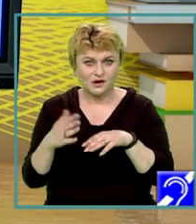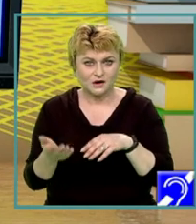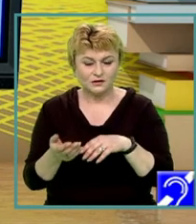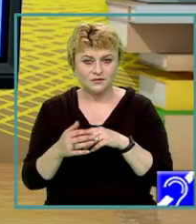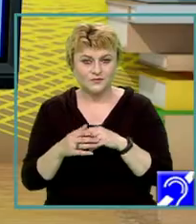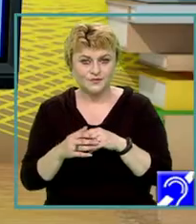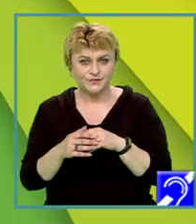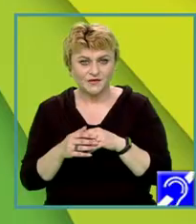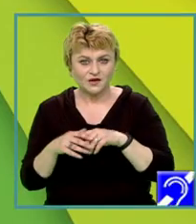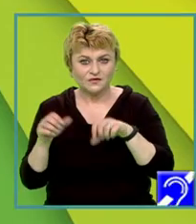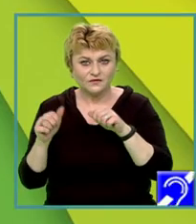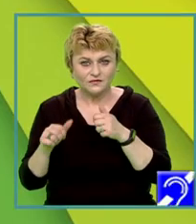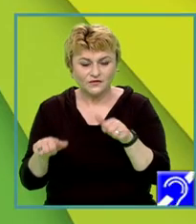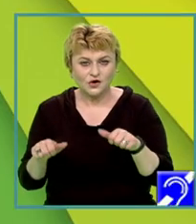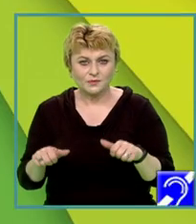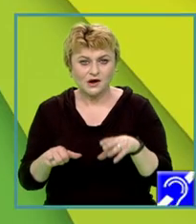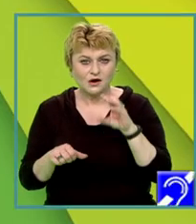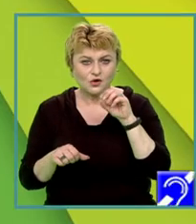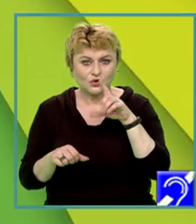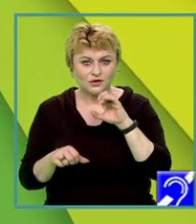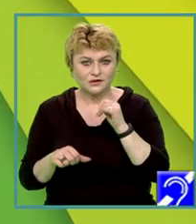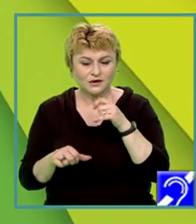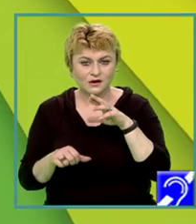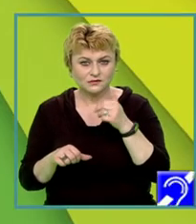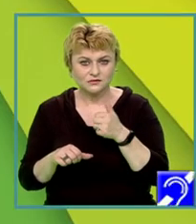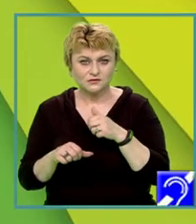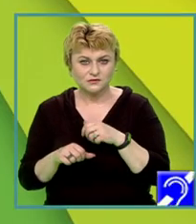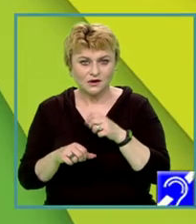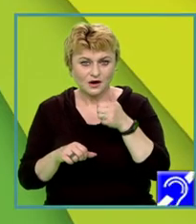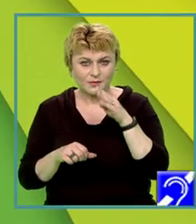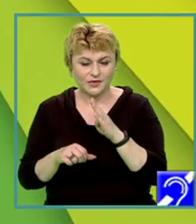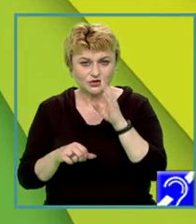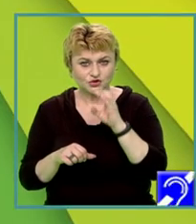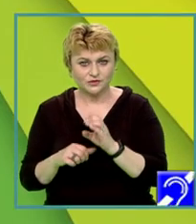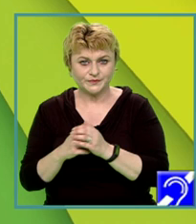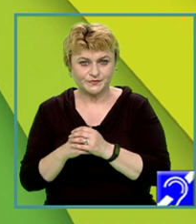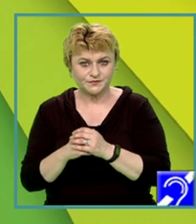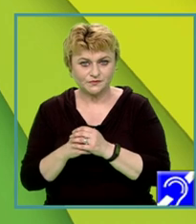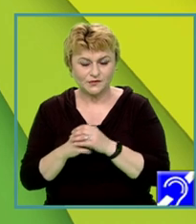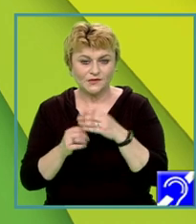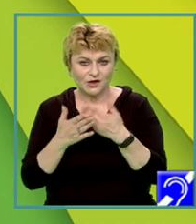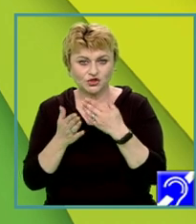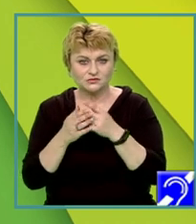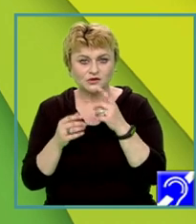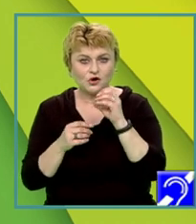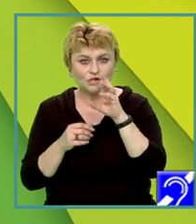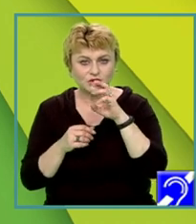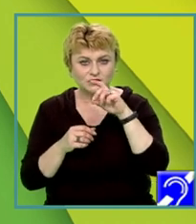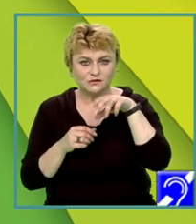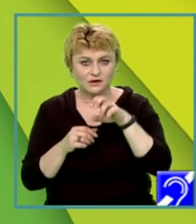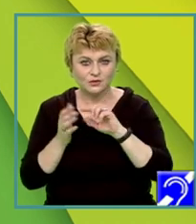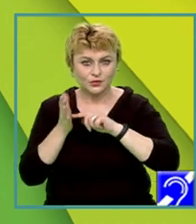coliniare distincte a b c și d în această ordine punctul D